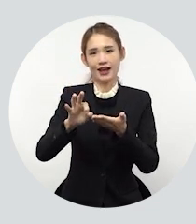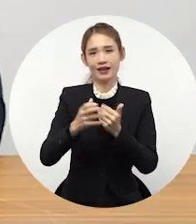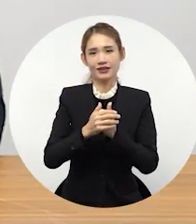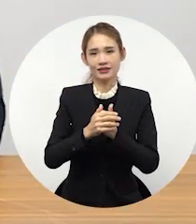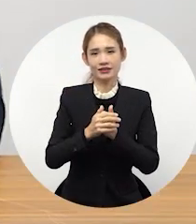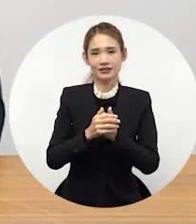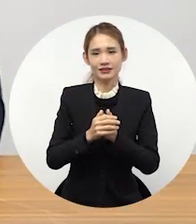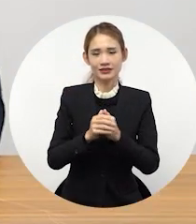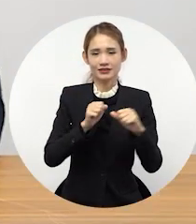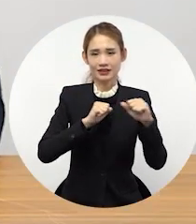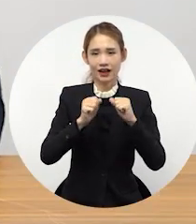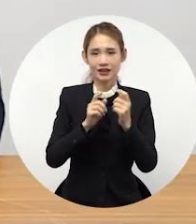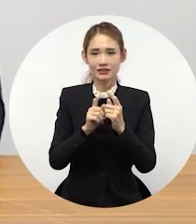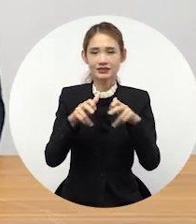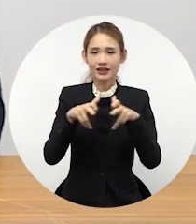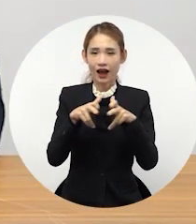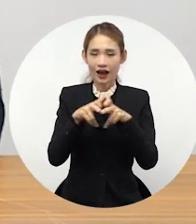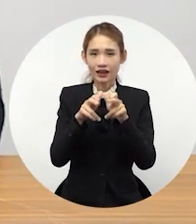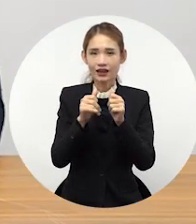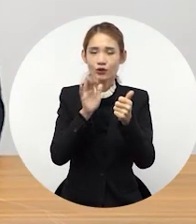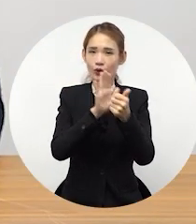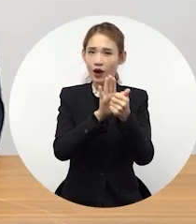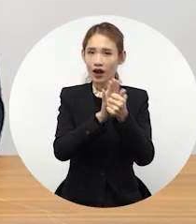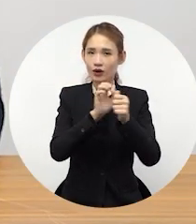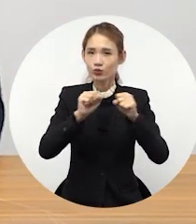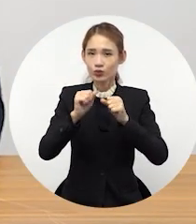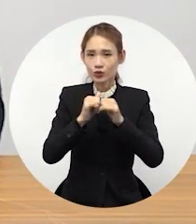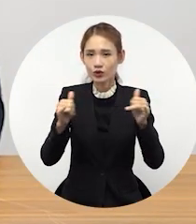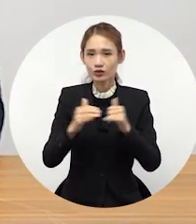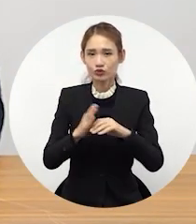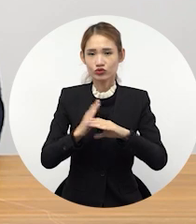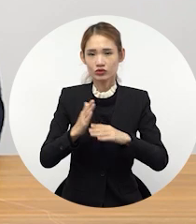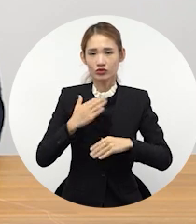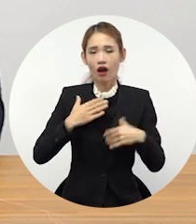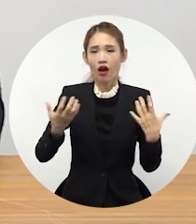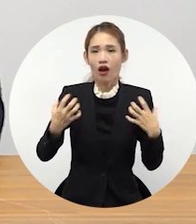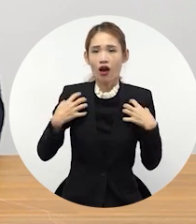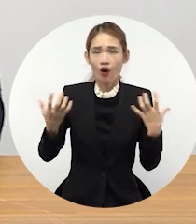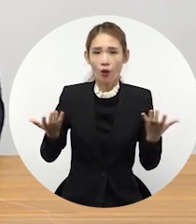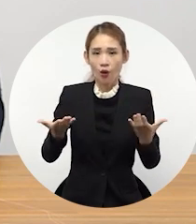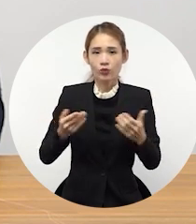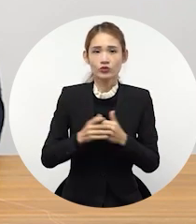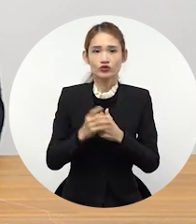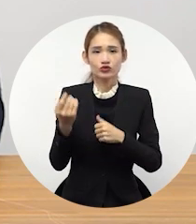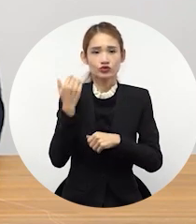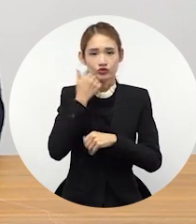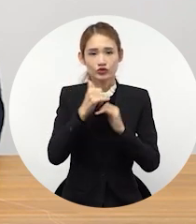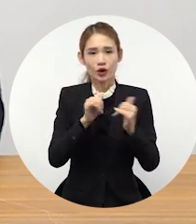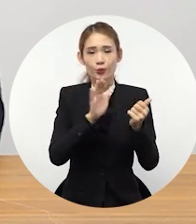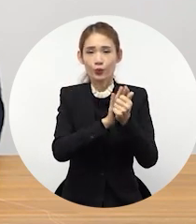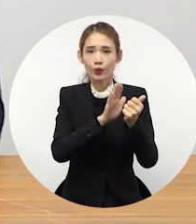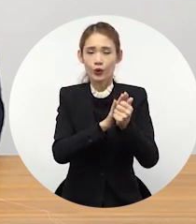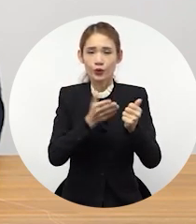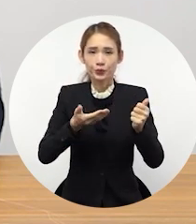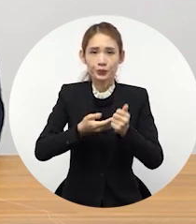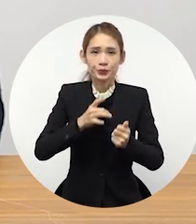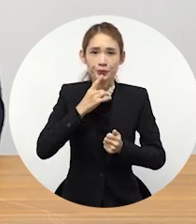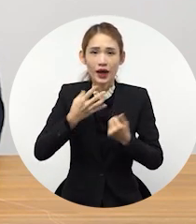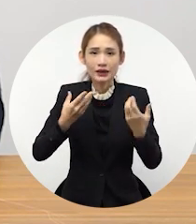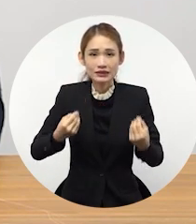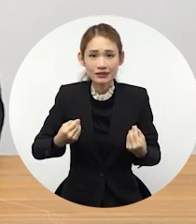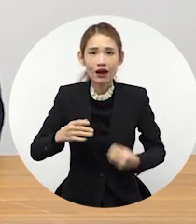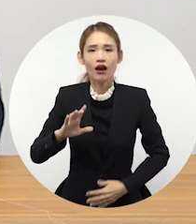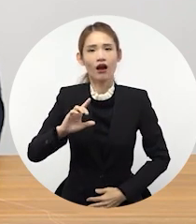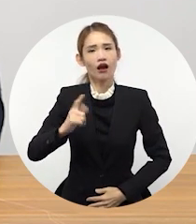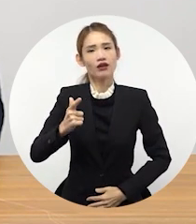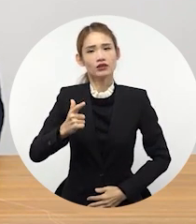표현이에요. 근데 이 당사자분들이 활동을 하시던 당사자분들이 나의 업무는 누군가의 업무를 보조하기만 하는